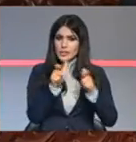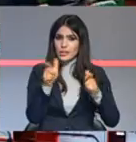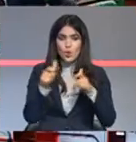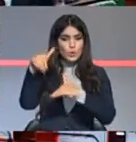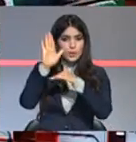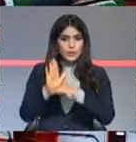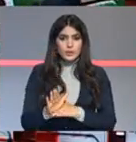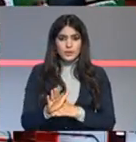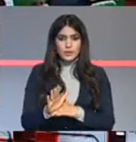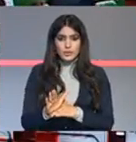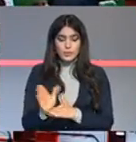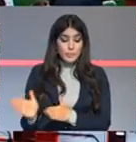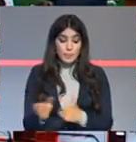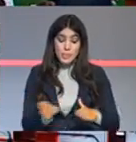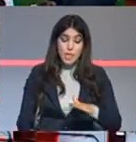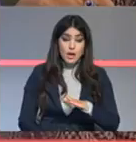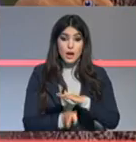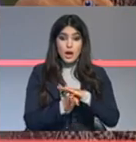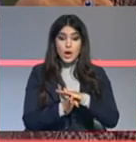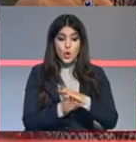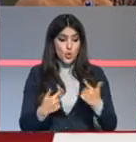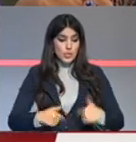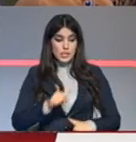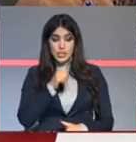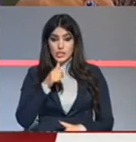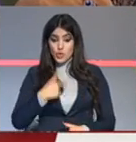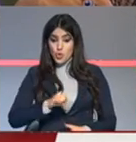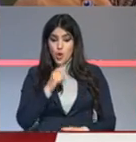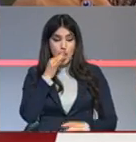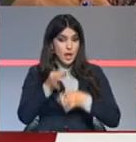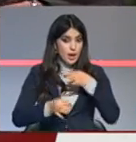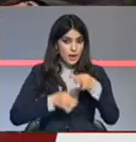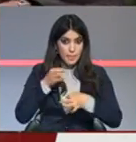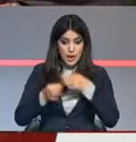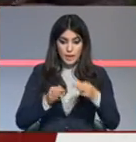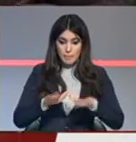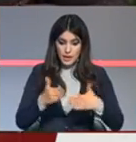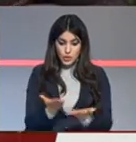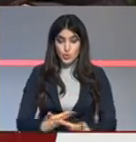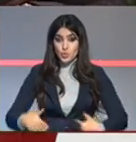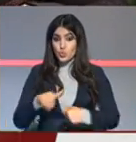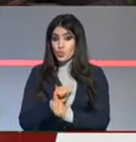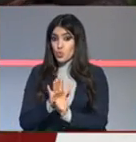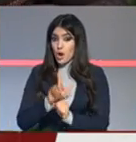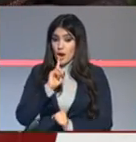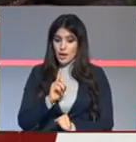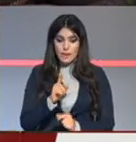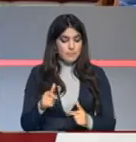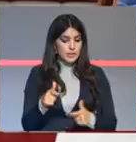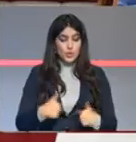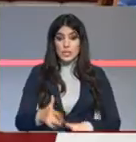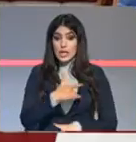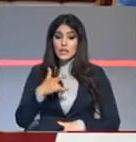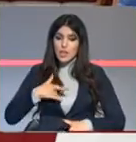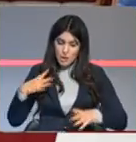والخاصة. وتطرق المشيشي إلى الوضع الصحي في البلاد جراء تفشي فيروس كورونا، وقال إن القطاع الصحي